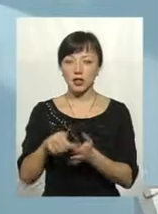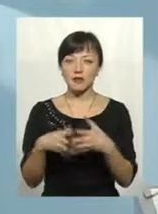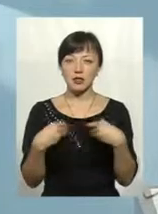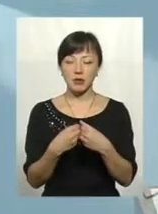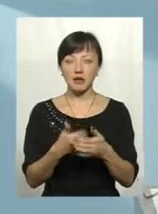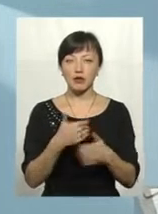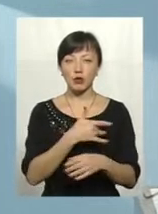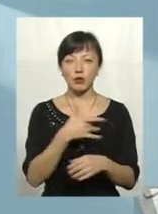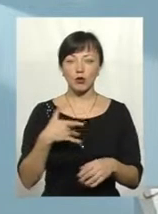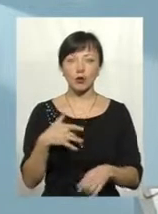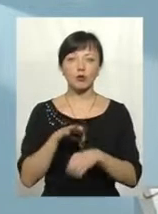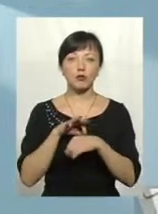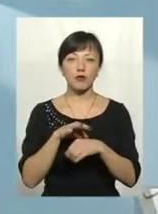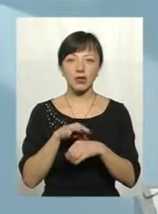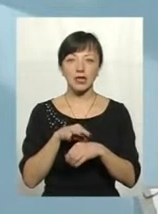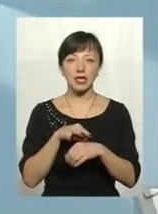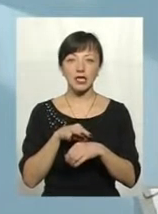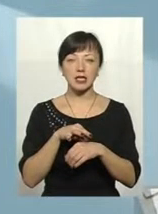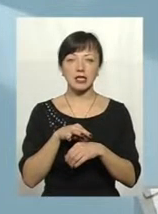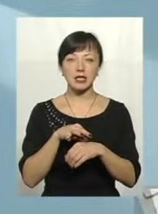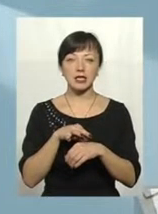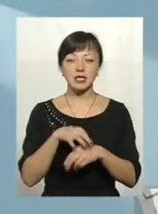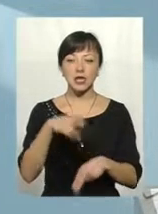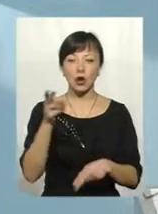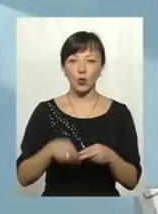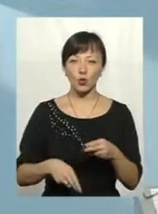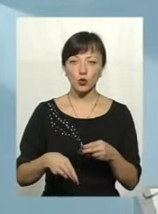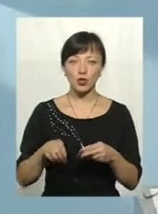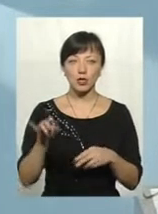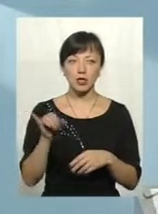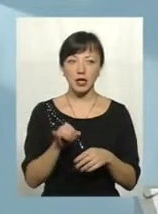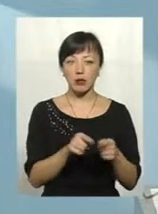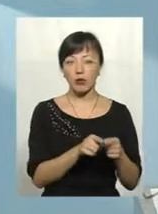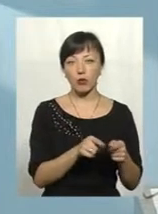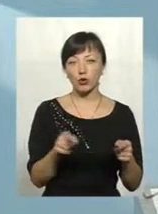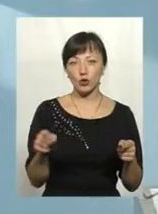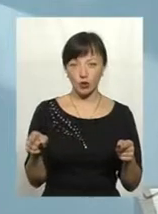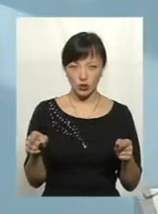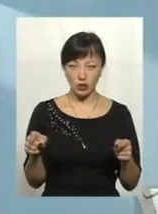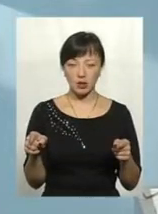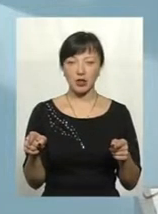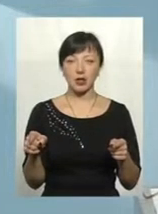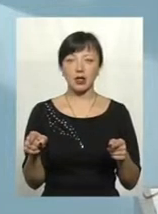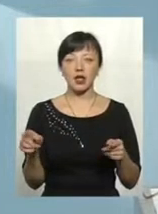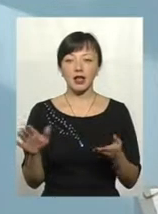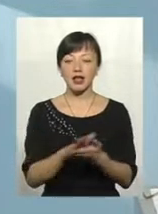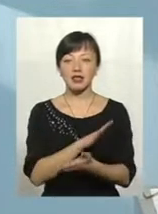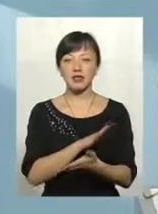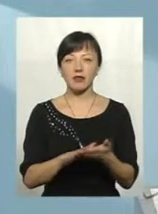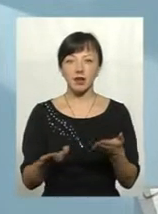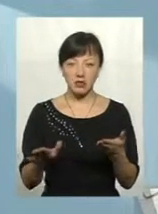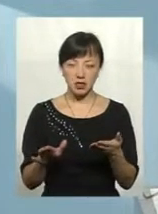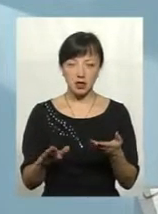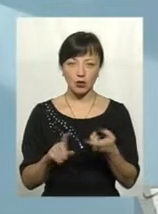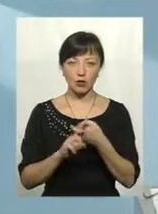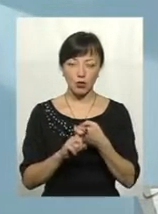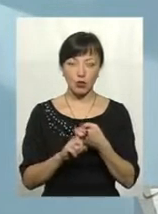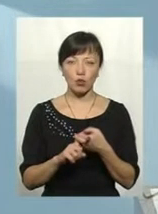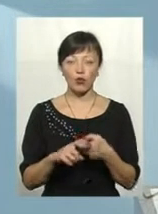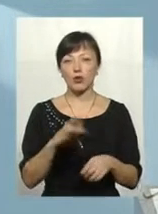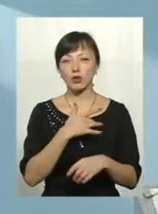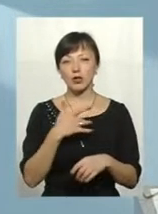туберкульозу, проводиться заключна та текуща, як вона сказати, поточна дезінфекція туберкульозу. От така.